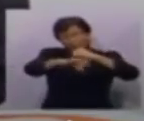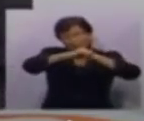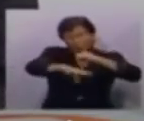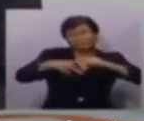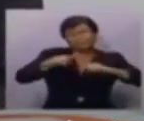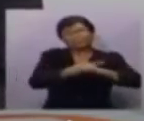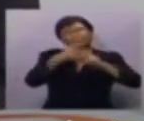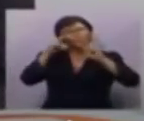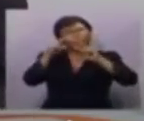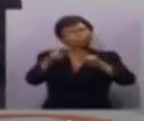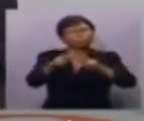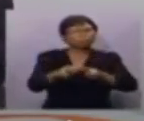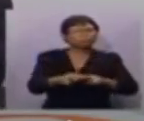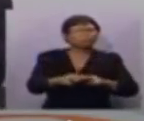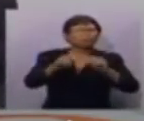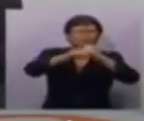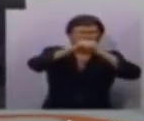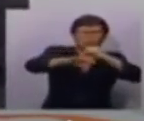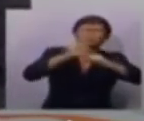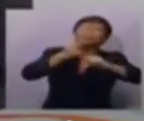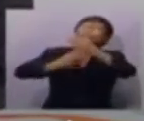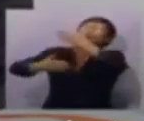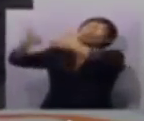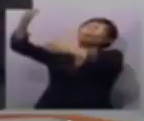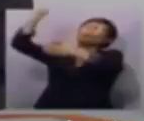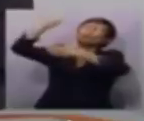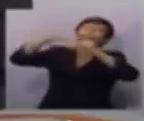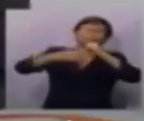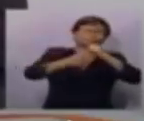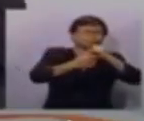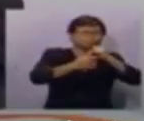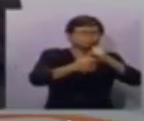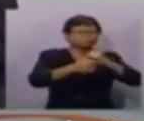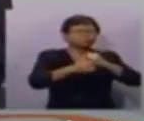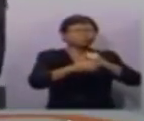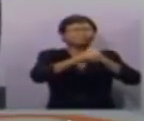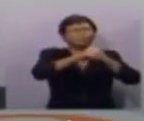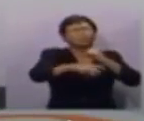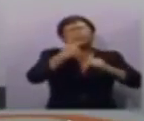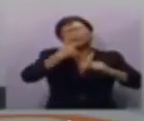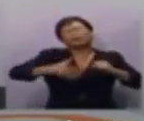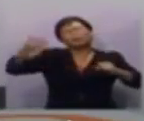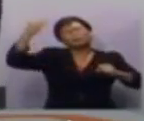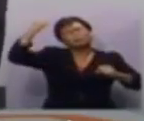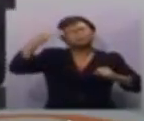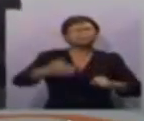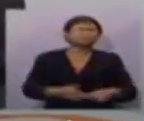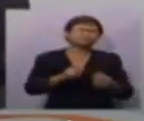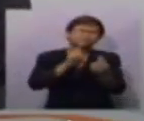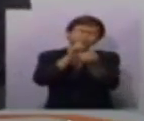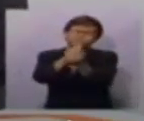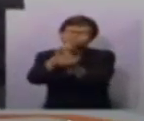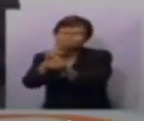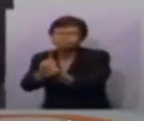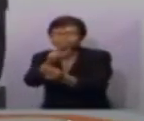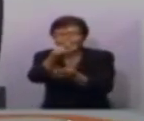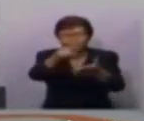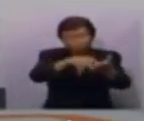menyaksikan kempen secara konvensional itu seperti turun padang bersemuka bersalaman dengan pengundi itu